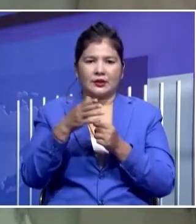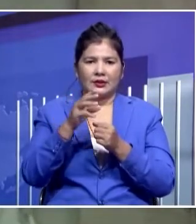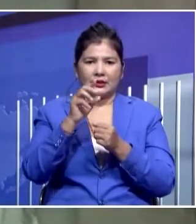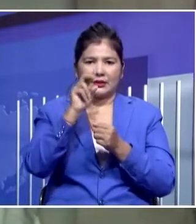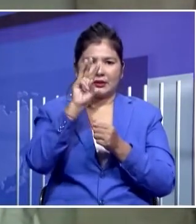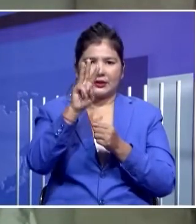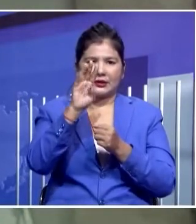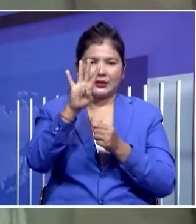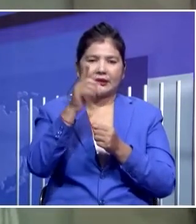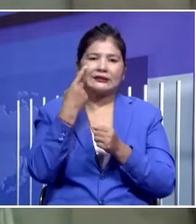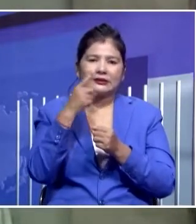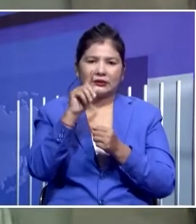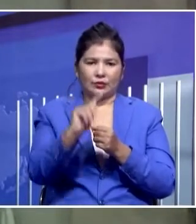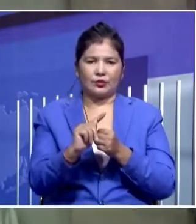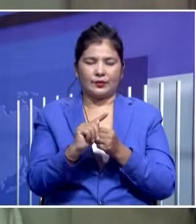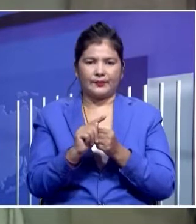चार दिनको